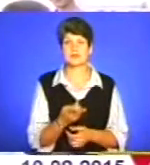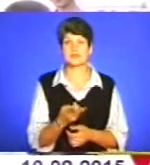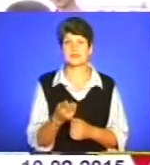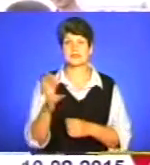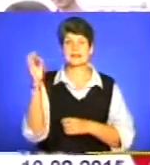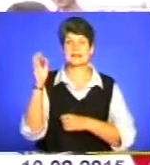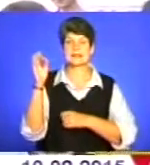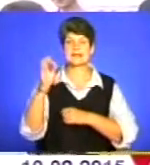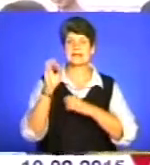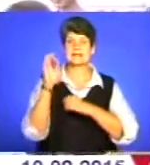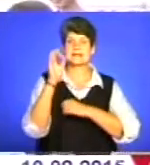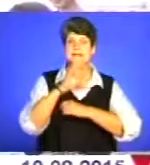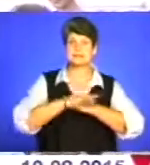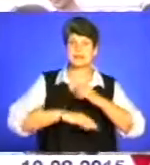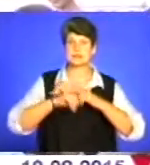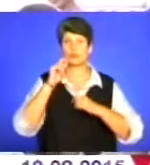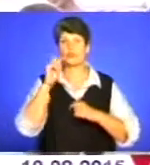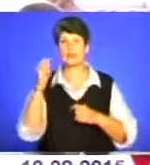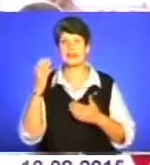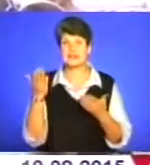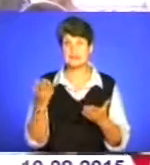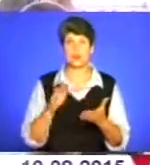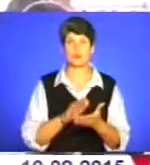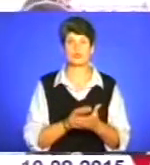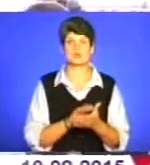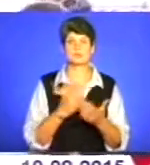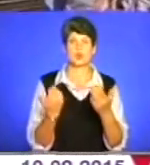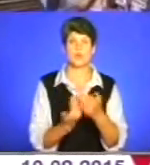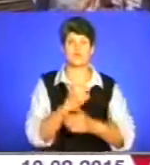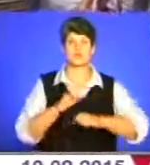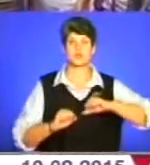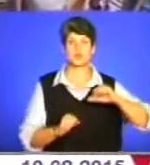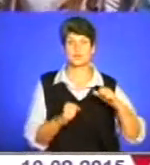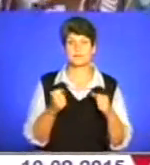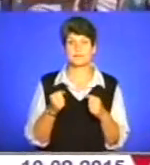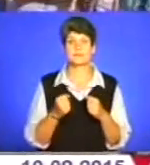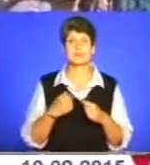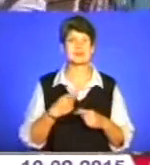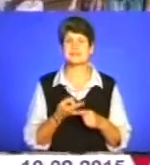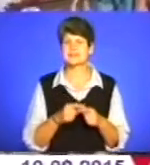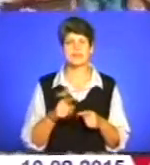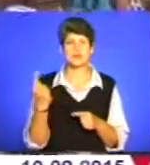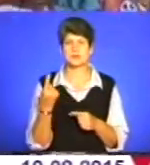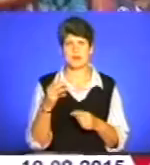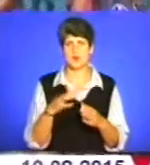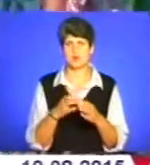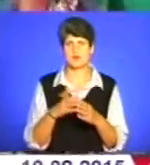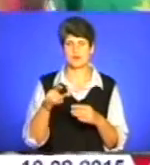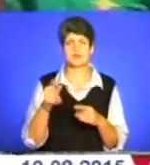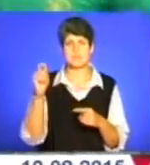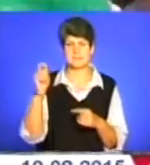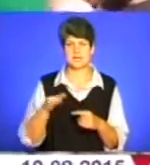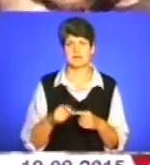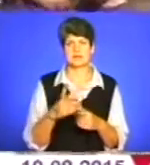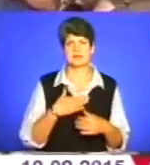Західну Україну, ну і познайомитись з новими друзями. Це не єдина група дітей, що прибуде на відпочинок і оздоровлення у